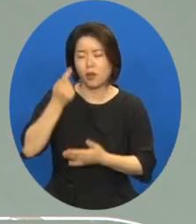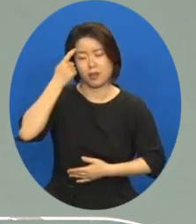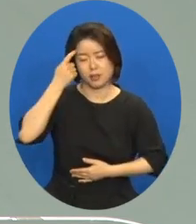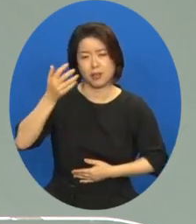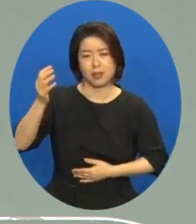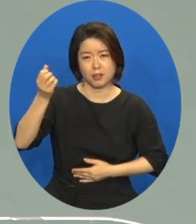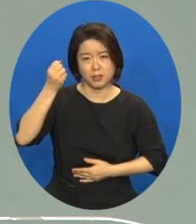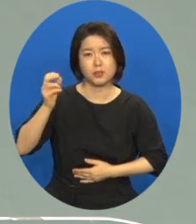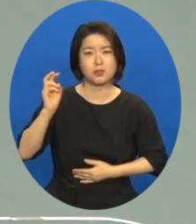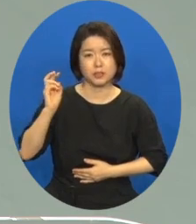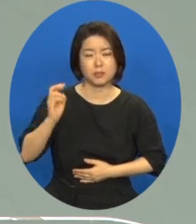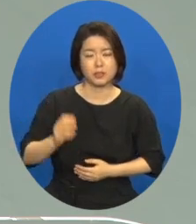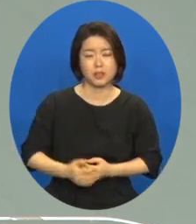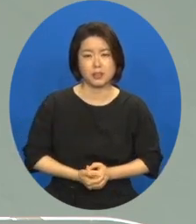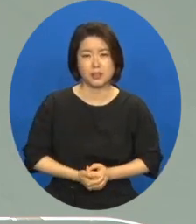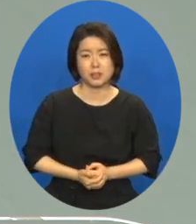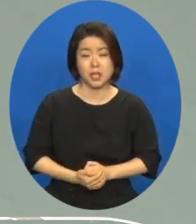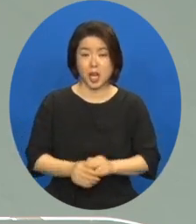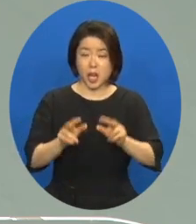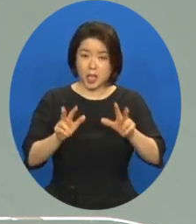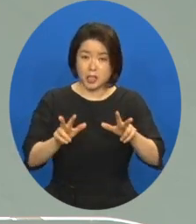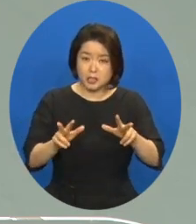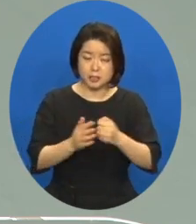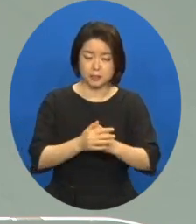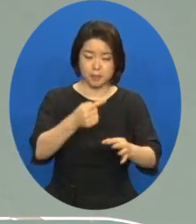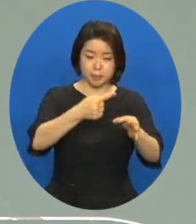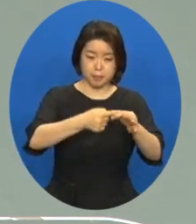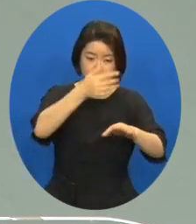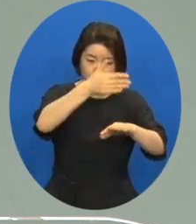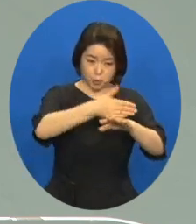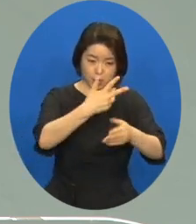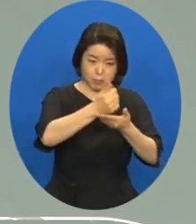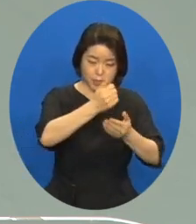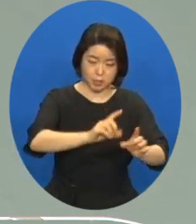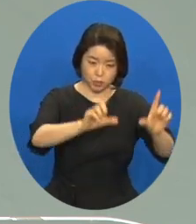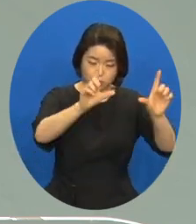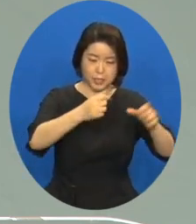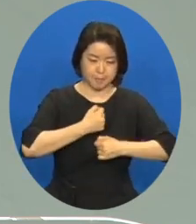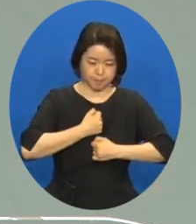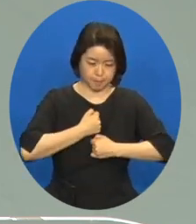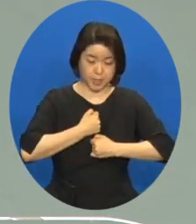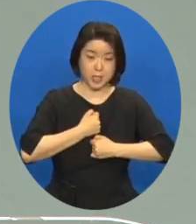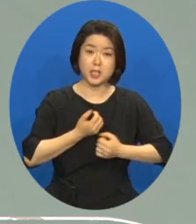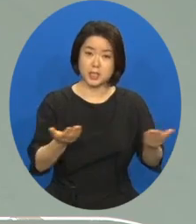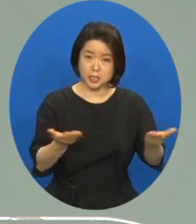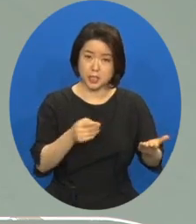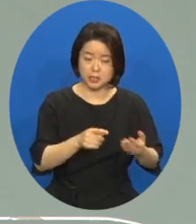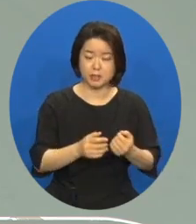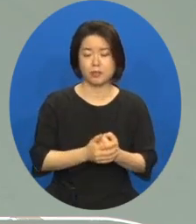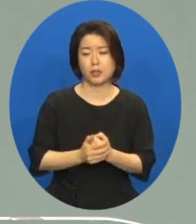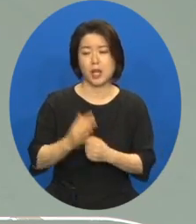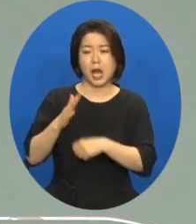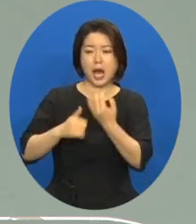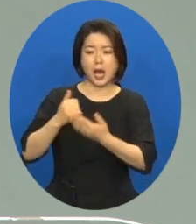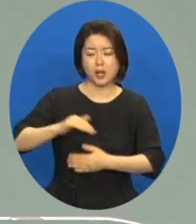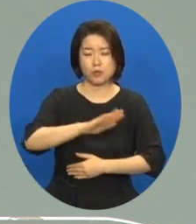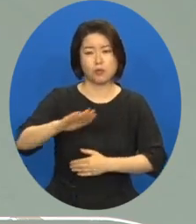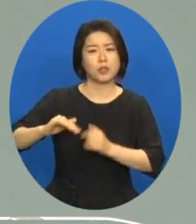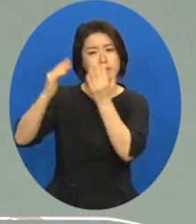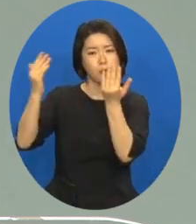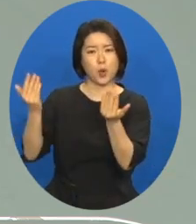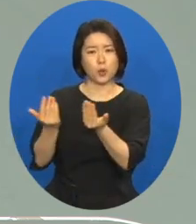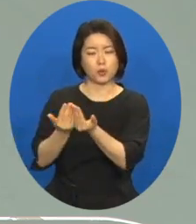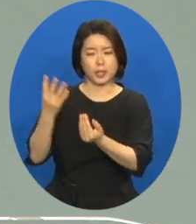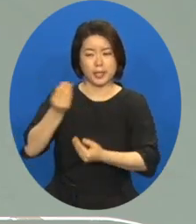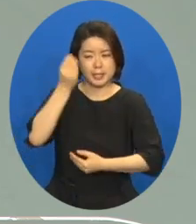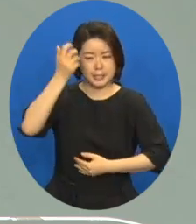겁니다. 지금 맥주 감사 주일을 지키는 것은 하나님이 우리 모두에게 성령의